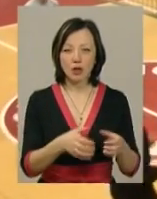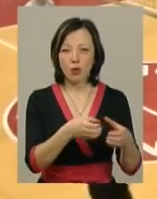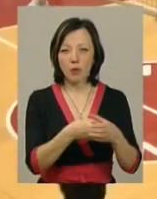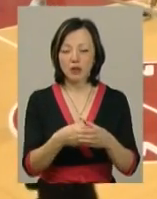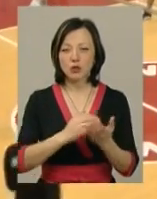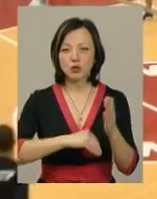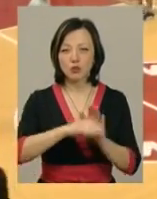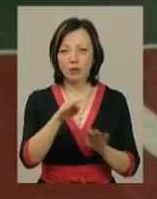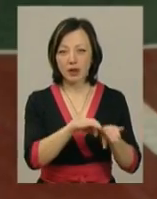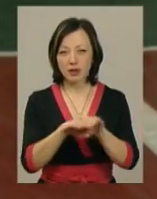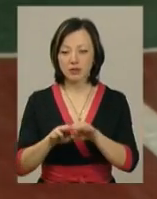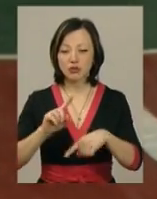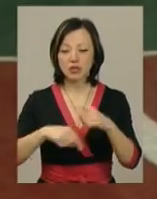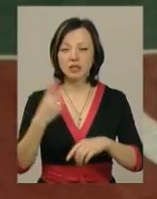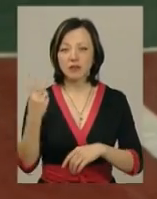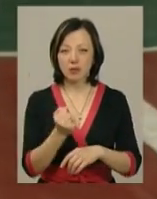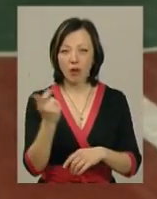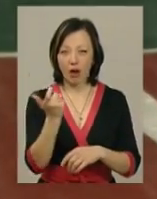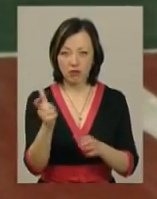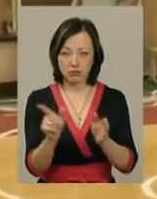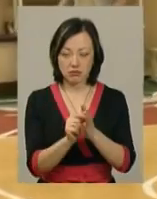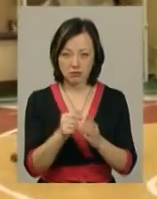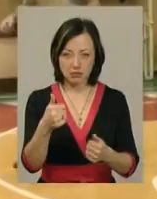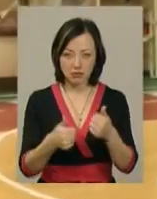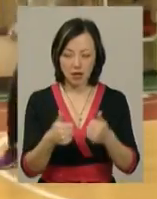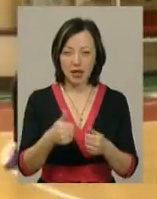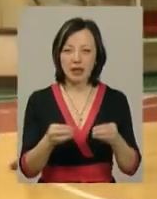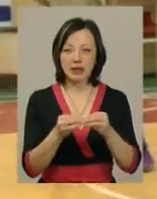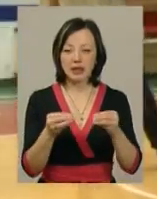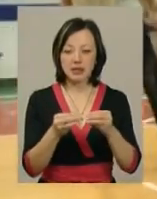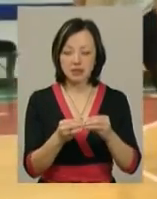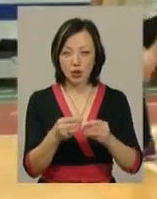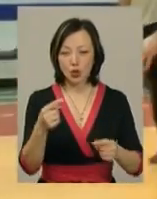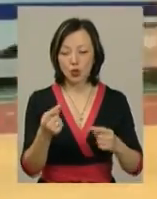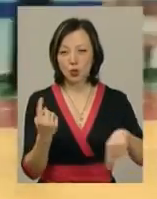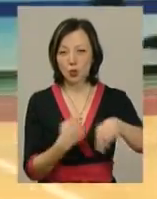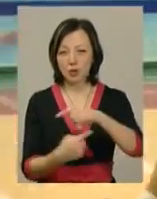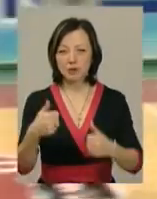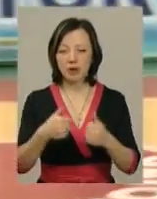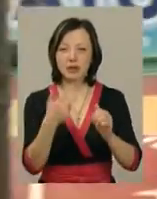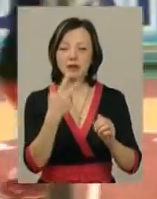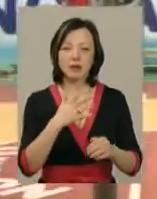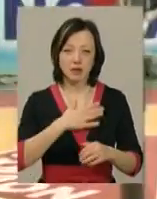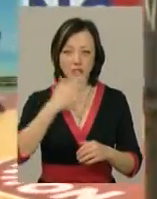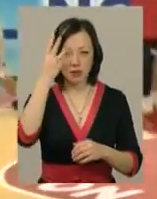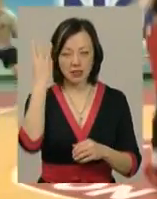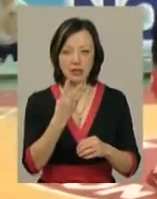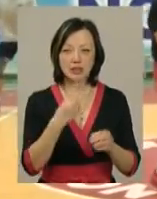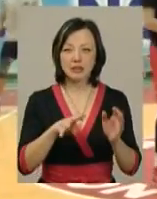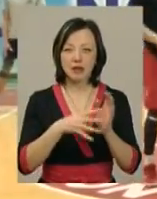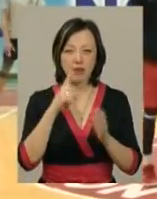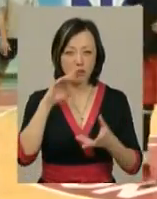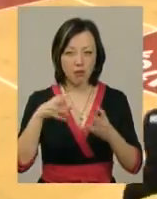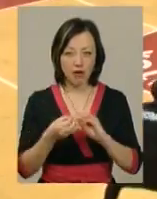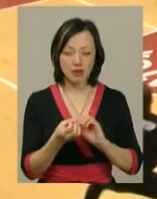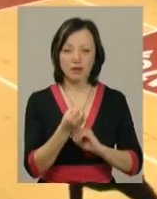зустрінеться з лідером змагань – харківським «Локомотивом». Після 10 турів змагань на рахунку хмельничан – 39 балів. Вони виграли